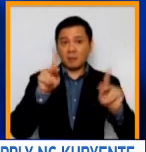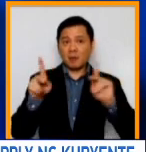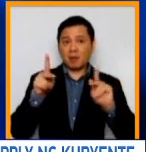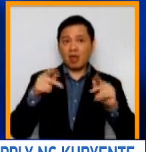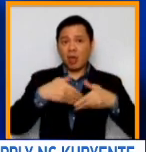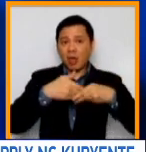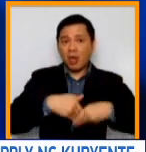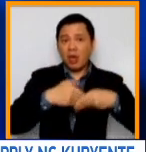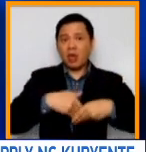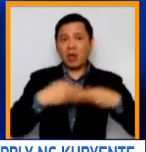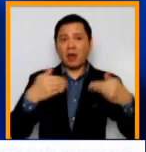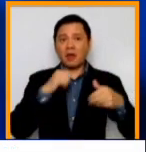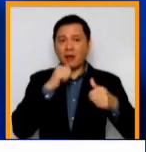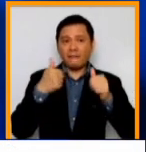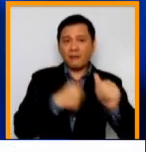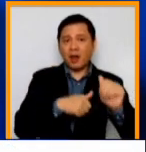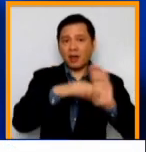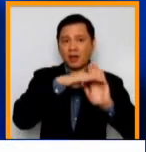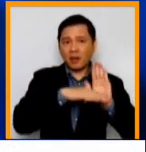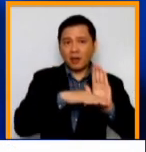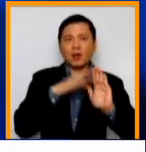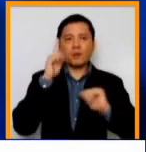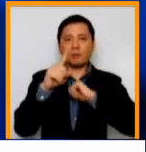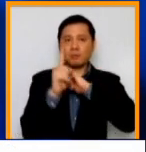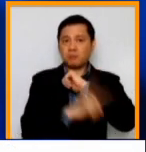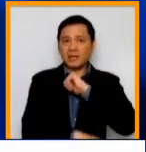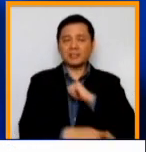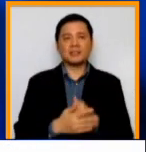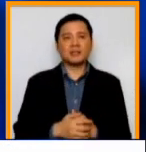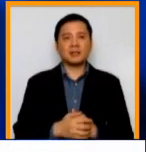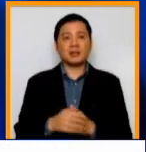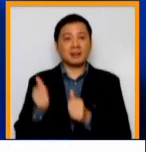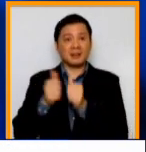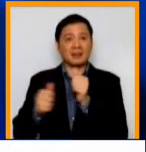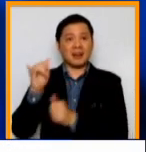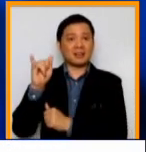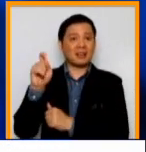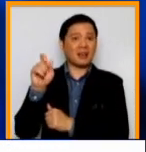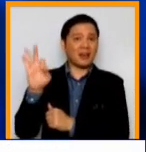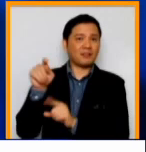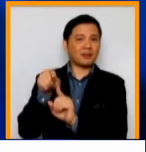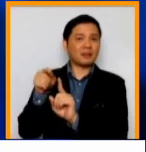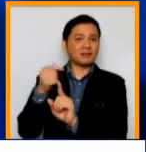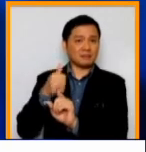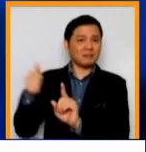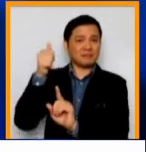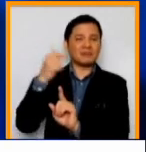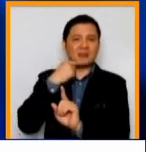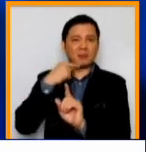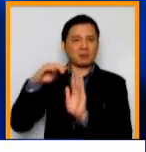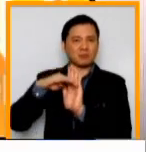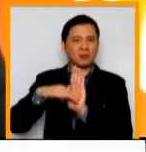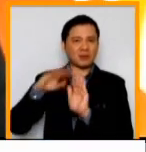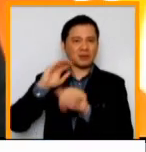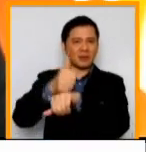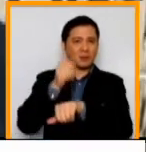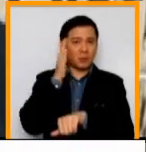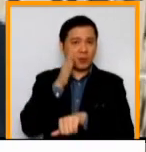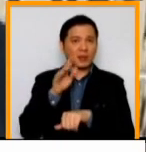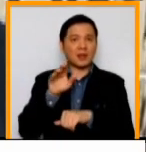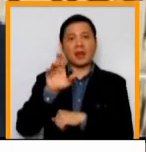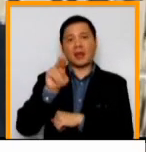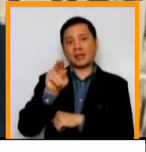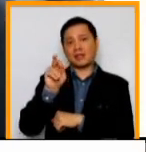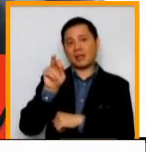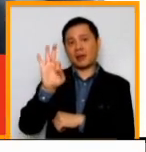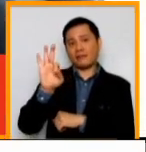alinsunod sa guidelines ng National Task Force Against COVID-19. Sinusubukan paraming kuna ng pahayag ang NTF. Sa forum ng